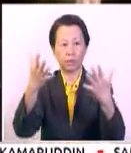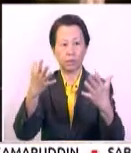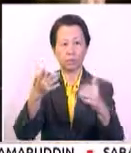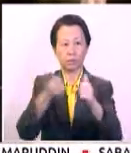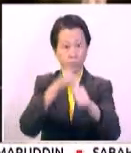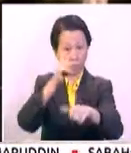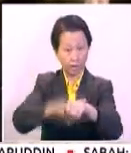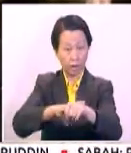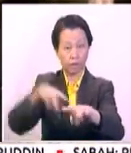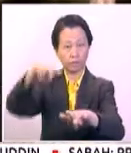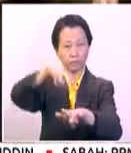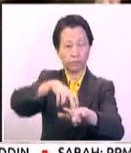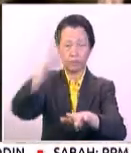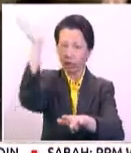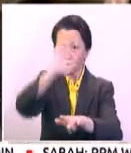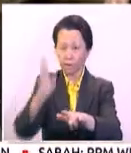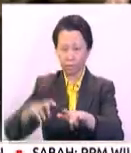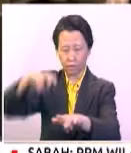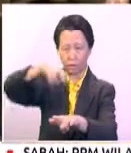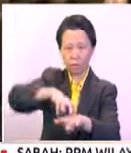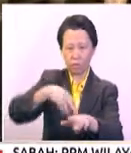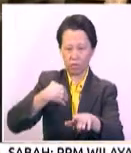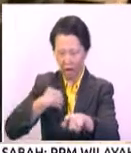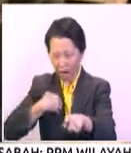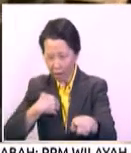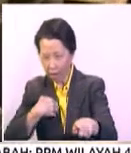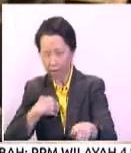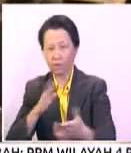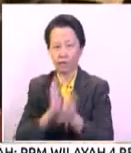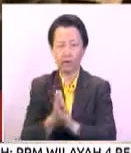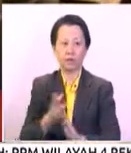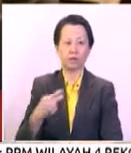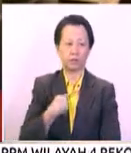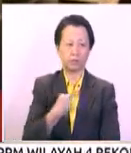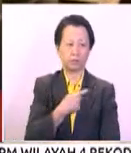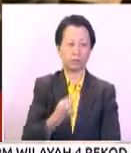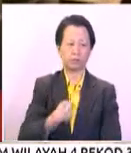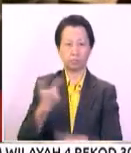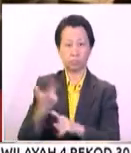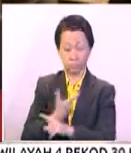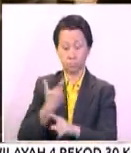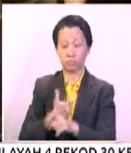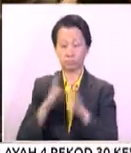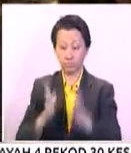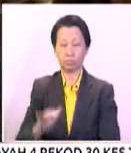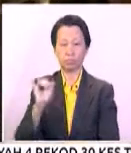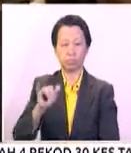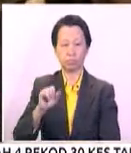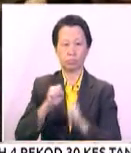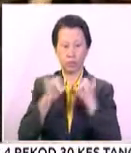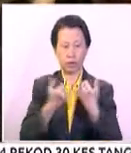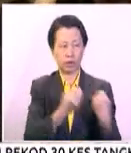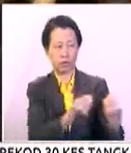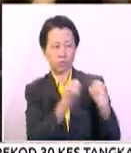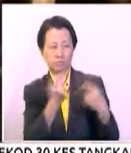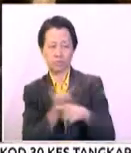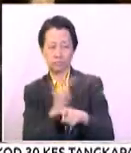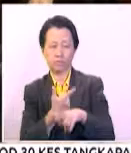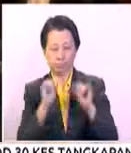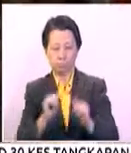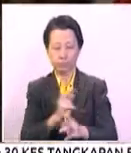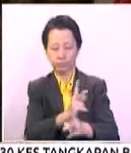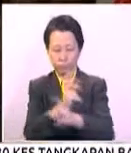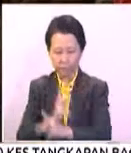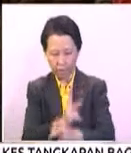time, yang tak pernah naik kapal terbang pun ada. Jadi kami memang terlatih oleh syarikat kami supaya